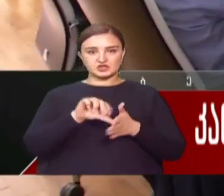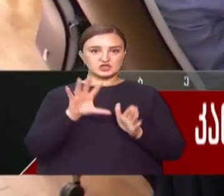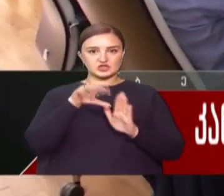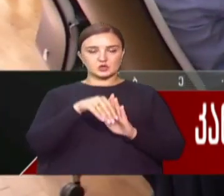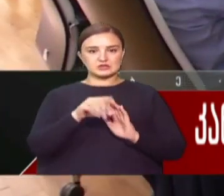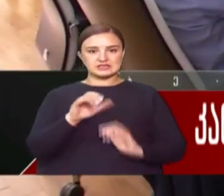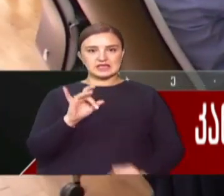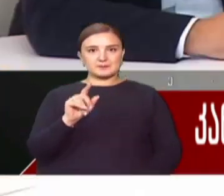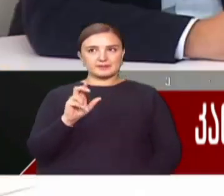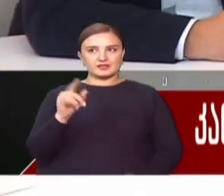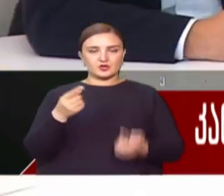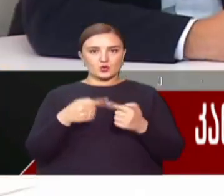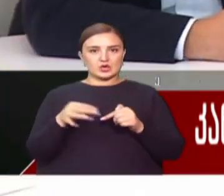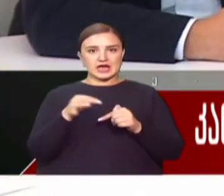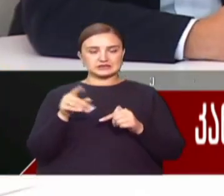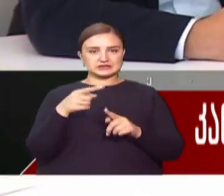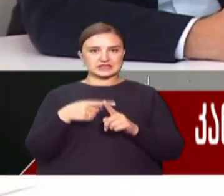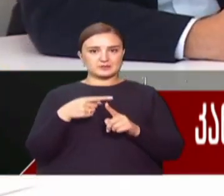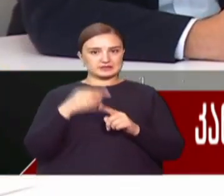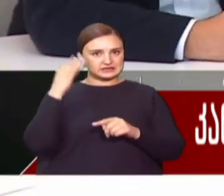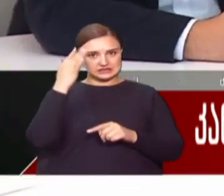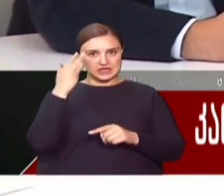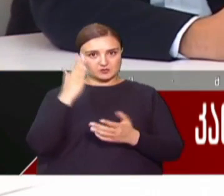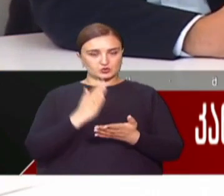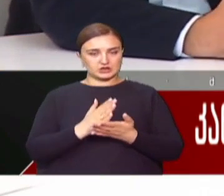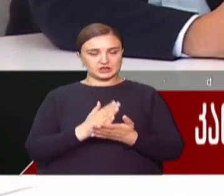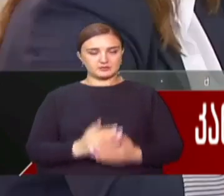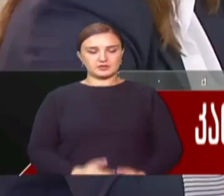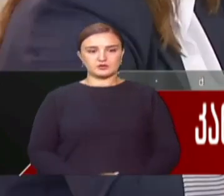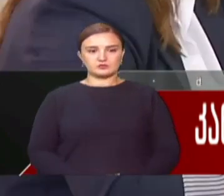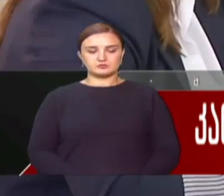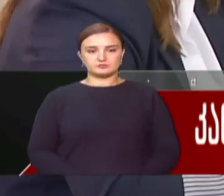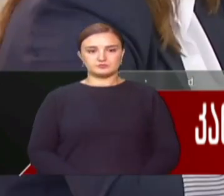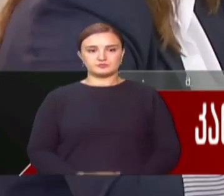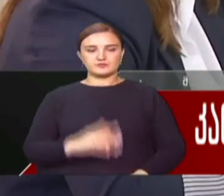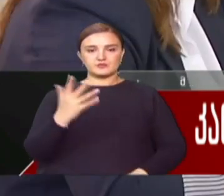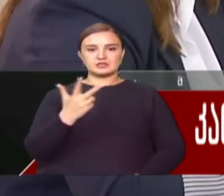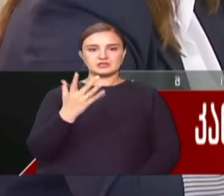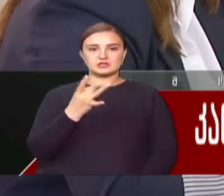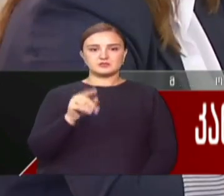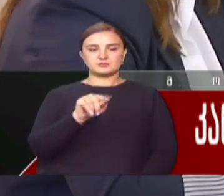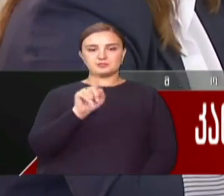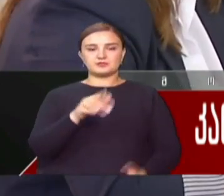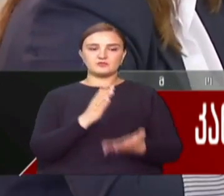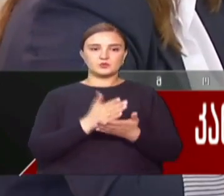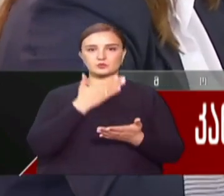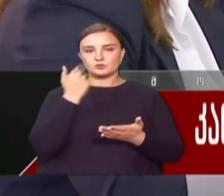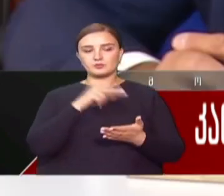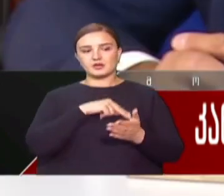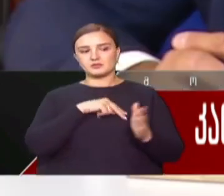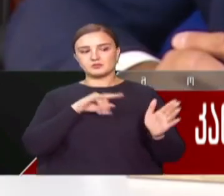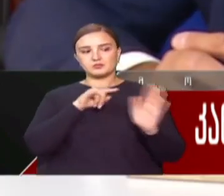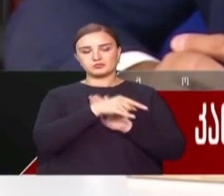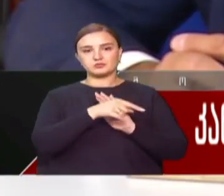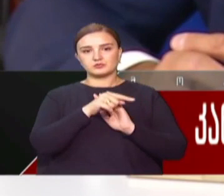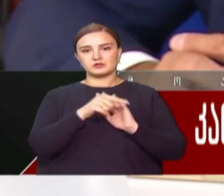serbul organizatsiazats dadebiti tsarmodgenebi aks. Rogorc chans imdenat dadebiti rom zedizet samjer dasmuli shekitkhvats. Aris tu ara parlamentshi shejris